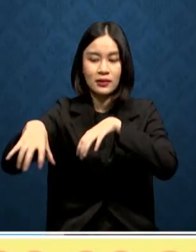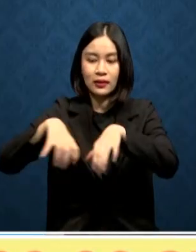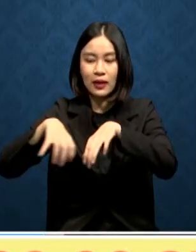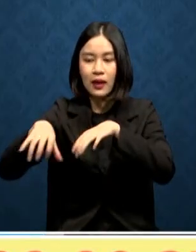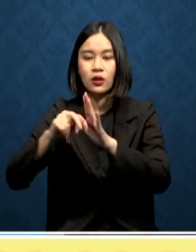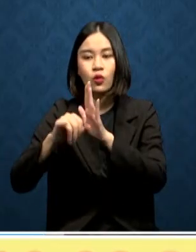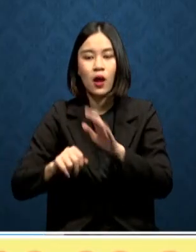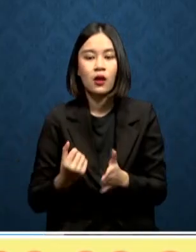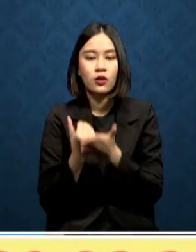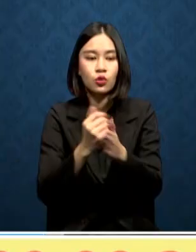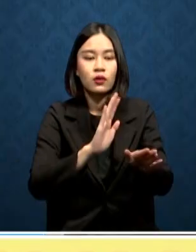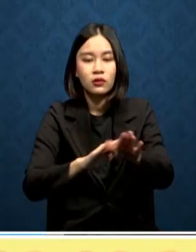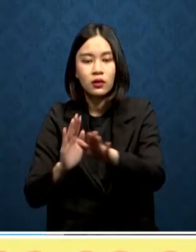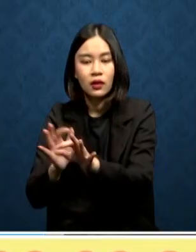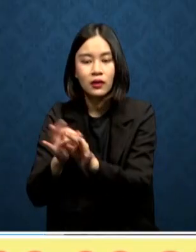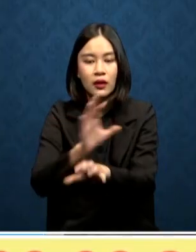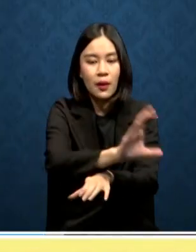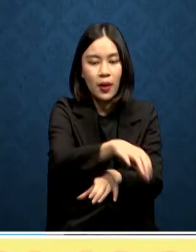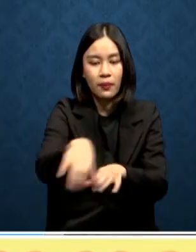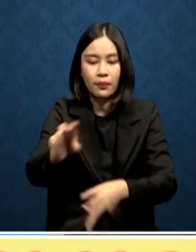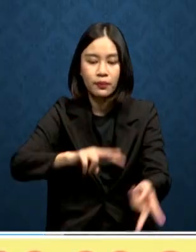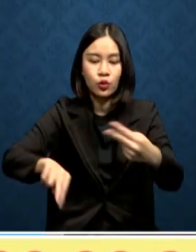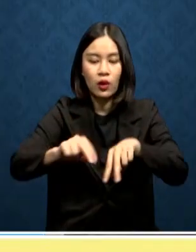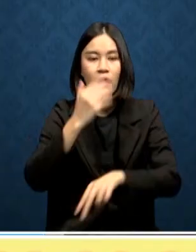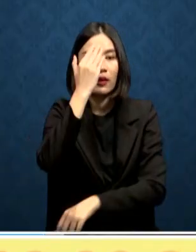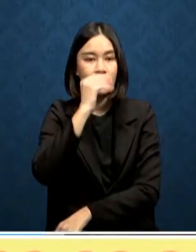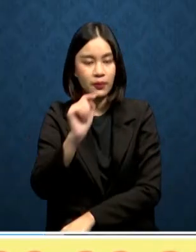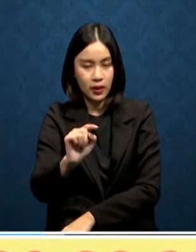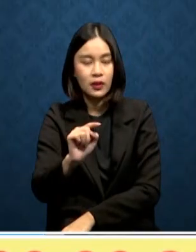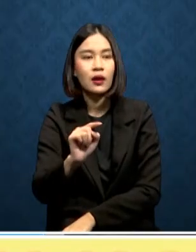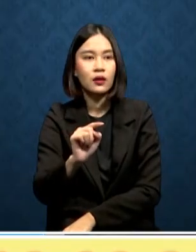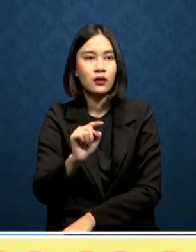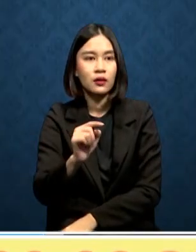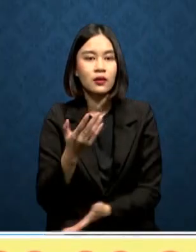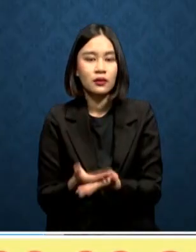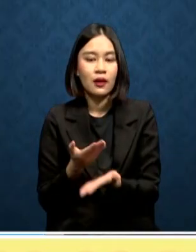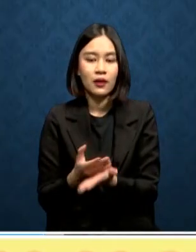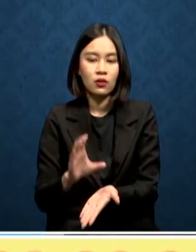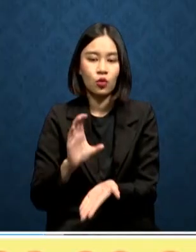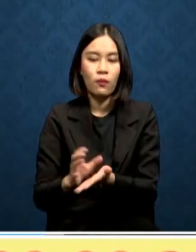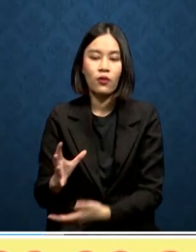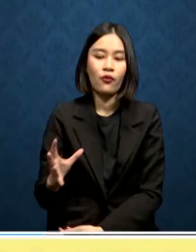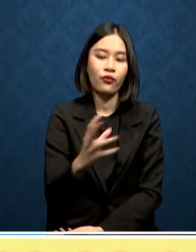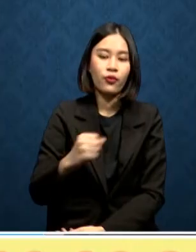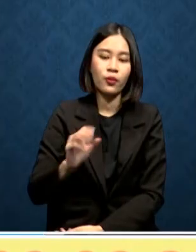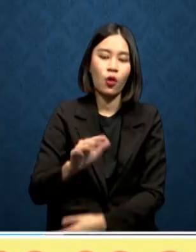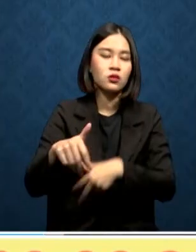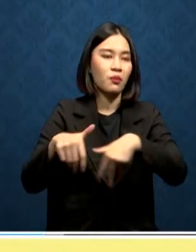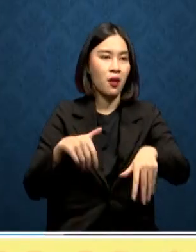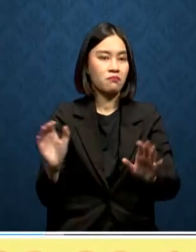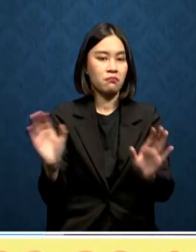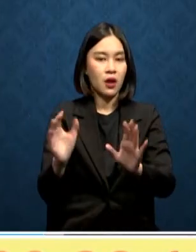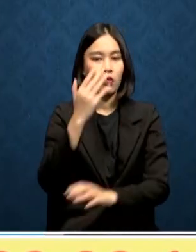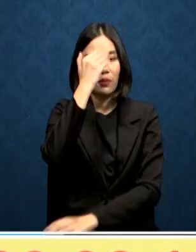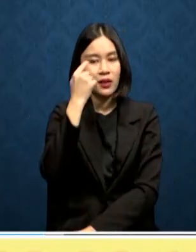ให้ช่วยกำชับธนาคารที่ท่านดูแลอยู่นะครับว่ากรุณาอย่ายึดเงินก้อนนี้ของทางชาวบ้านเพราะผมมั่นใจว่าในเฟ